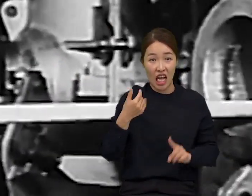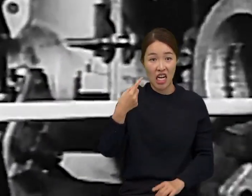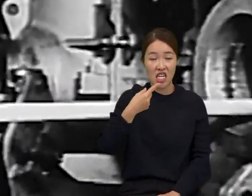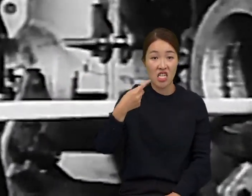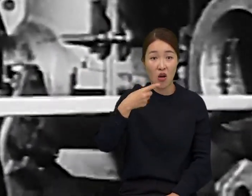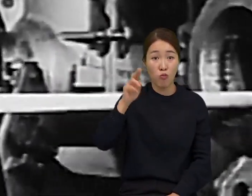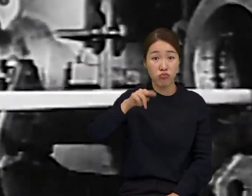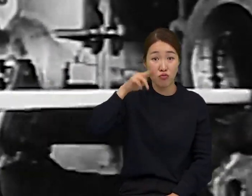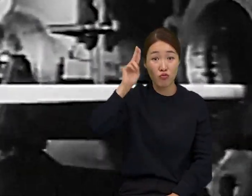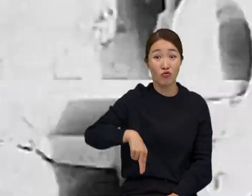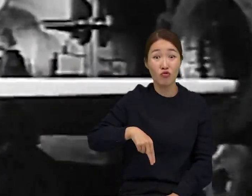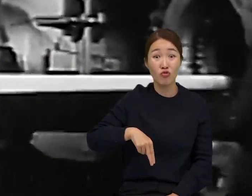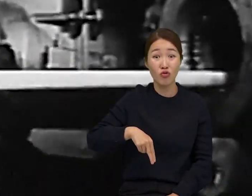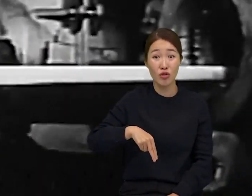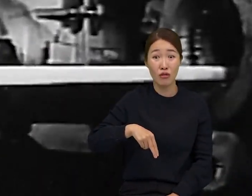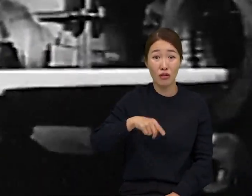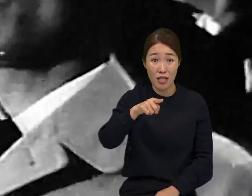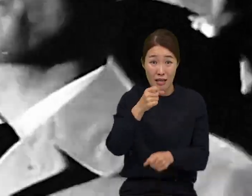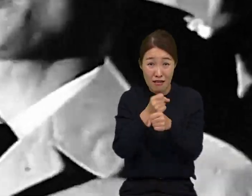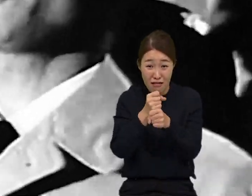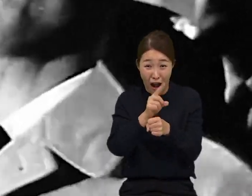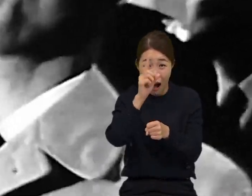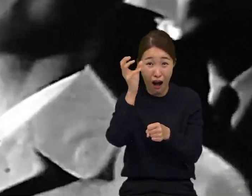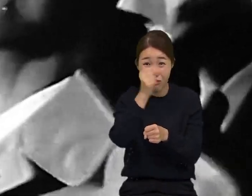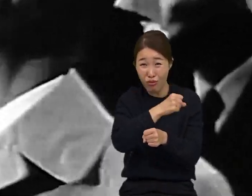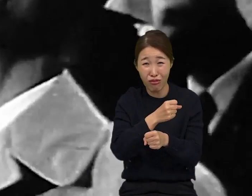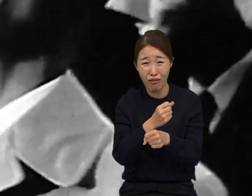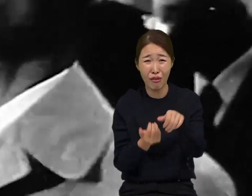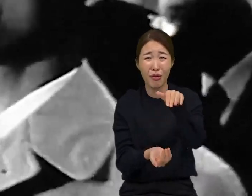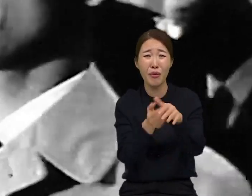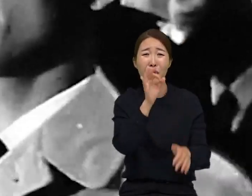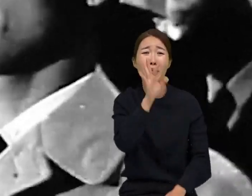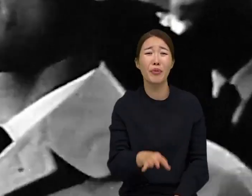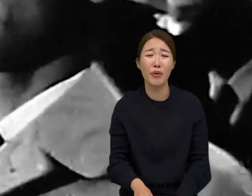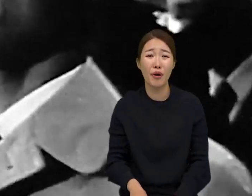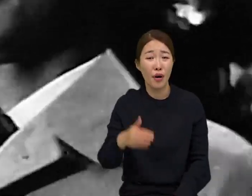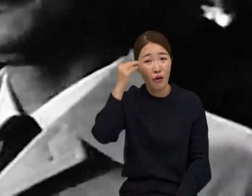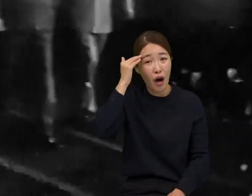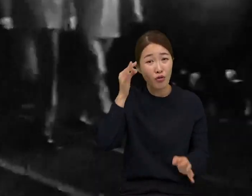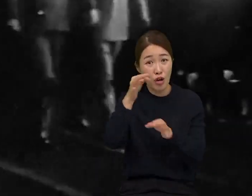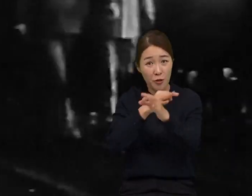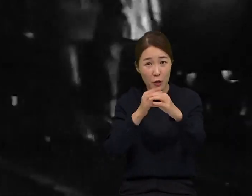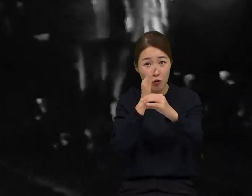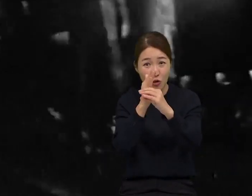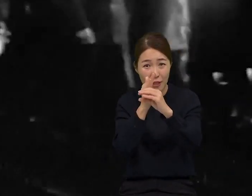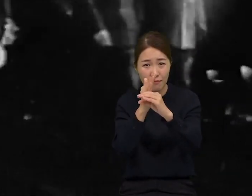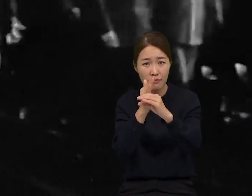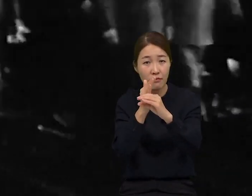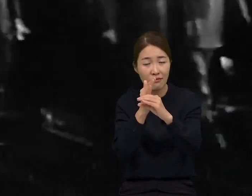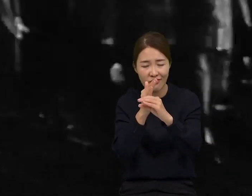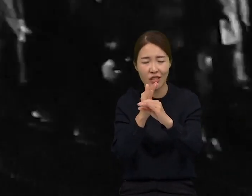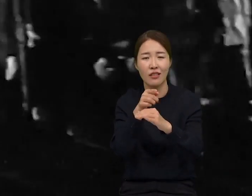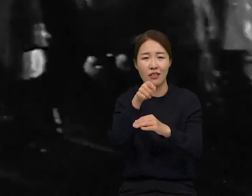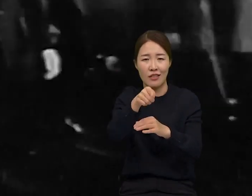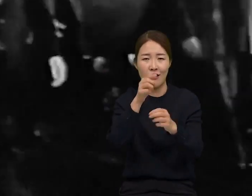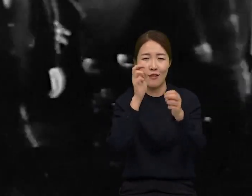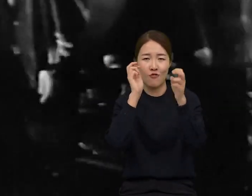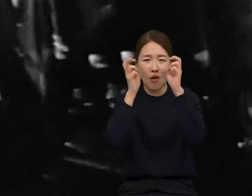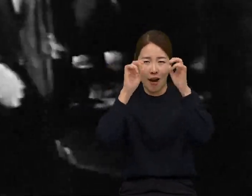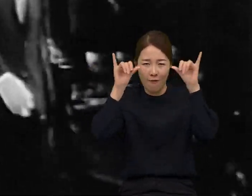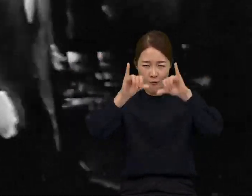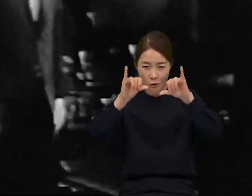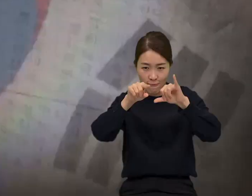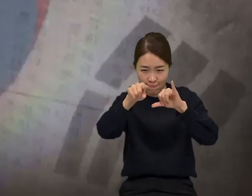소득은 기존의 경공업으로는 달성할 수 없었다. 한국 경제의 중심이 중화공업으로 바뀌어야 했다.